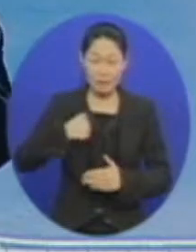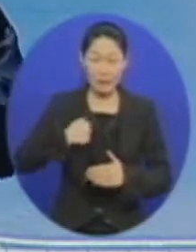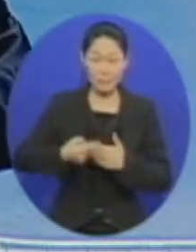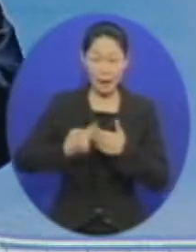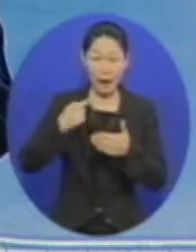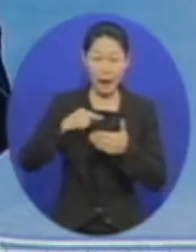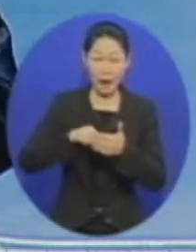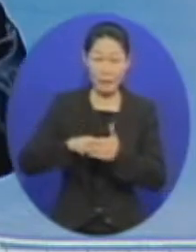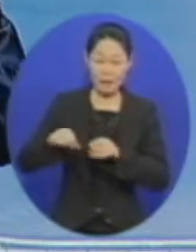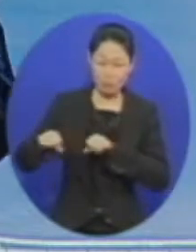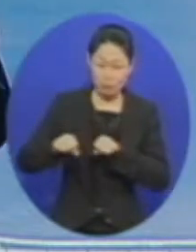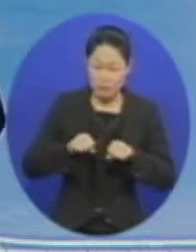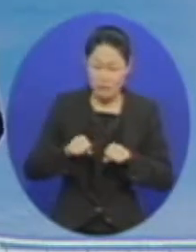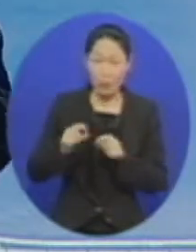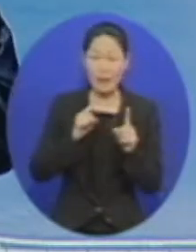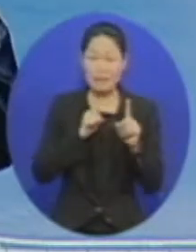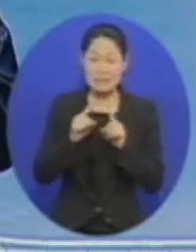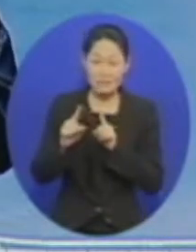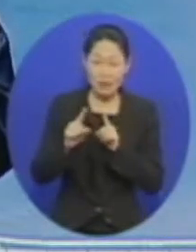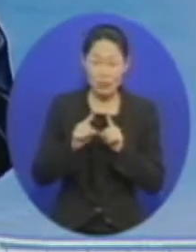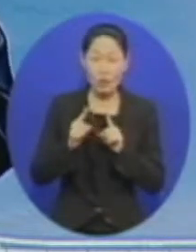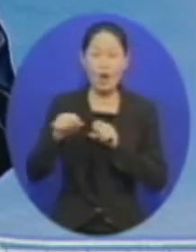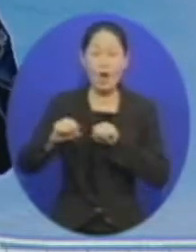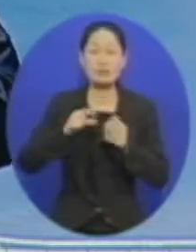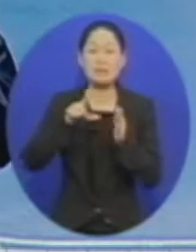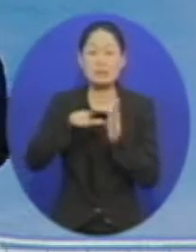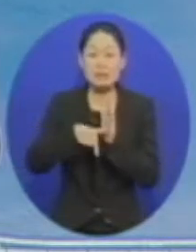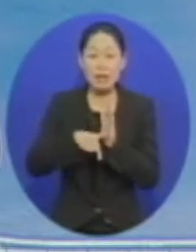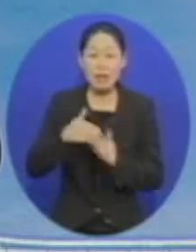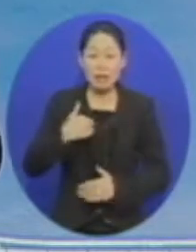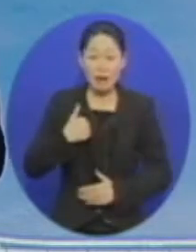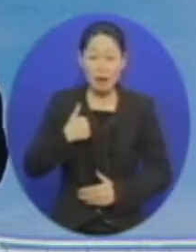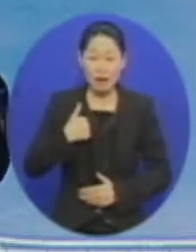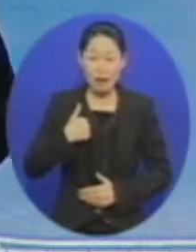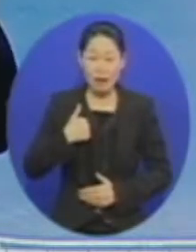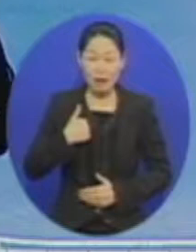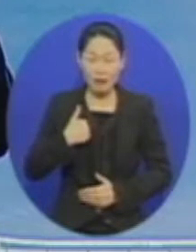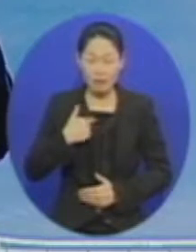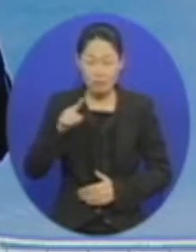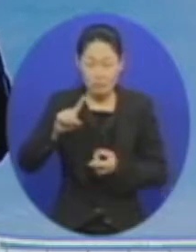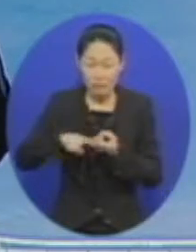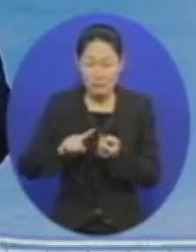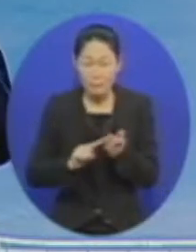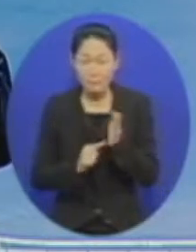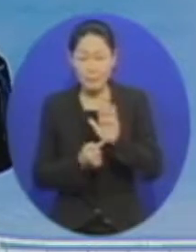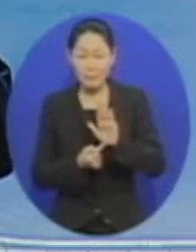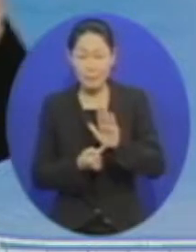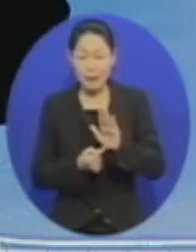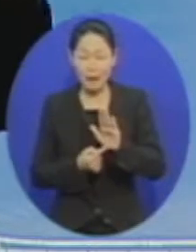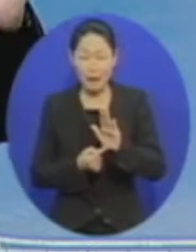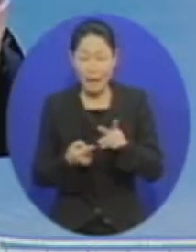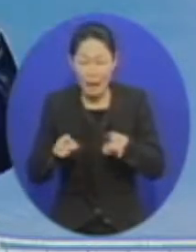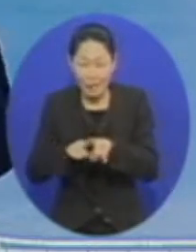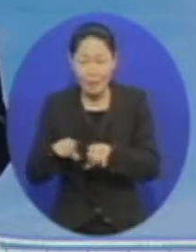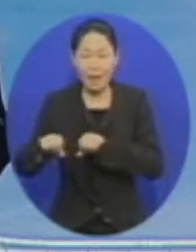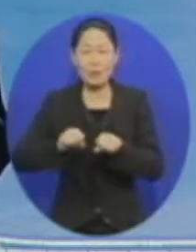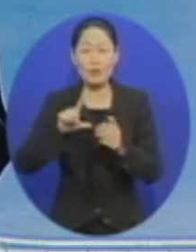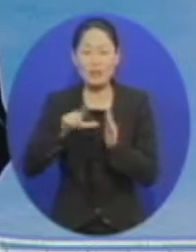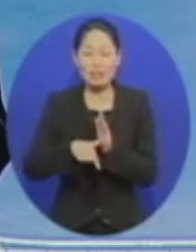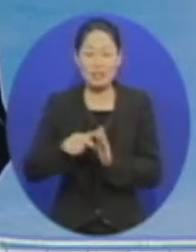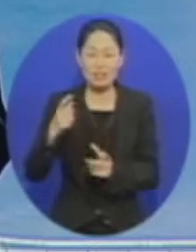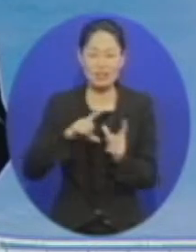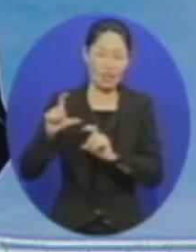움직이기 시 고 말씀하시고 역사하실 때 내가 거기에 반응해 드릴 때 더 강하게 일어나는